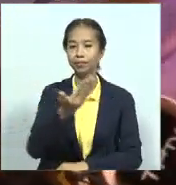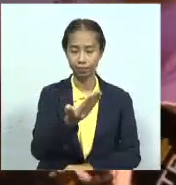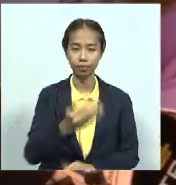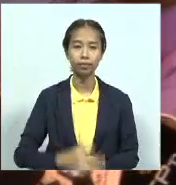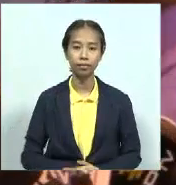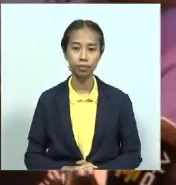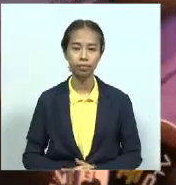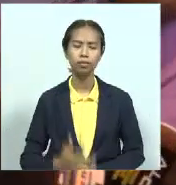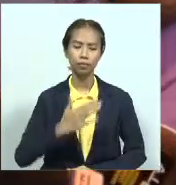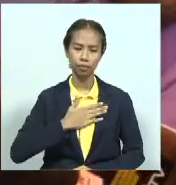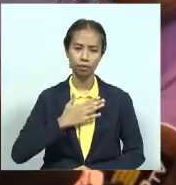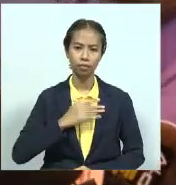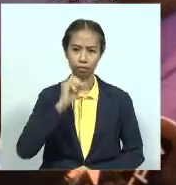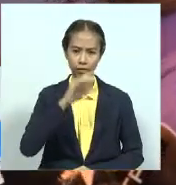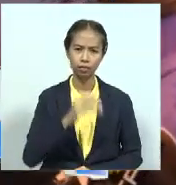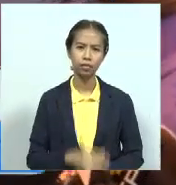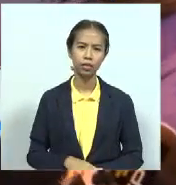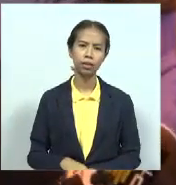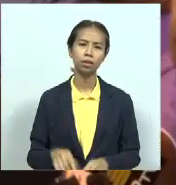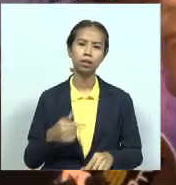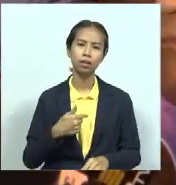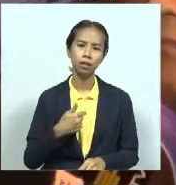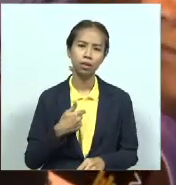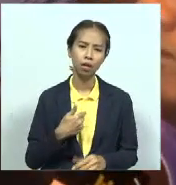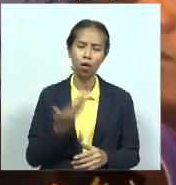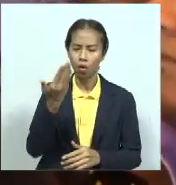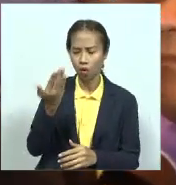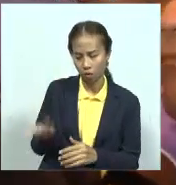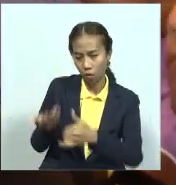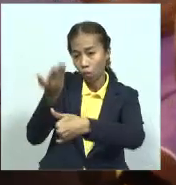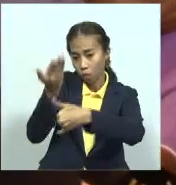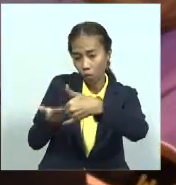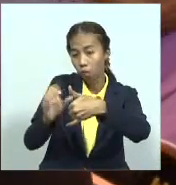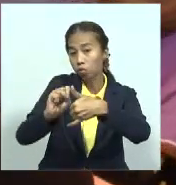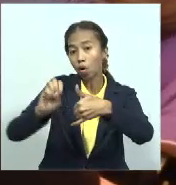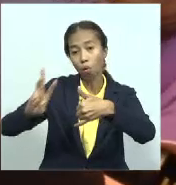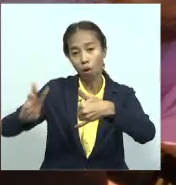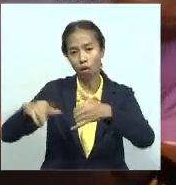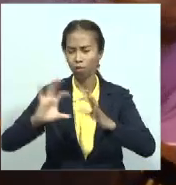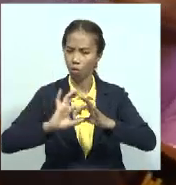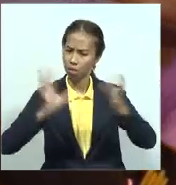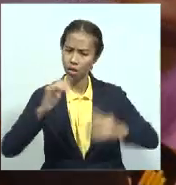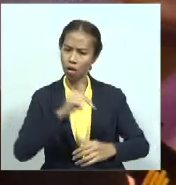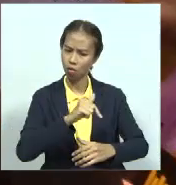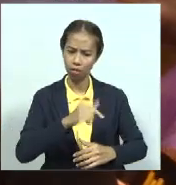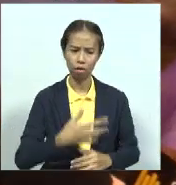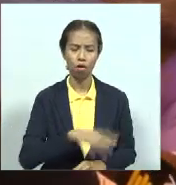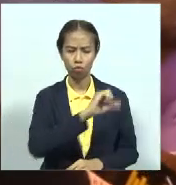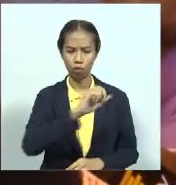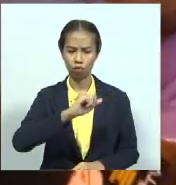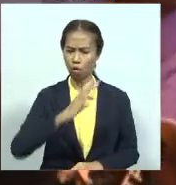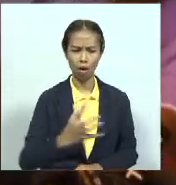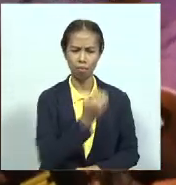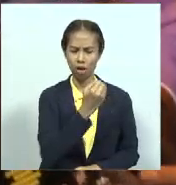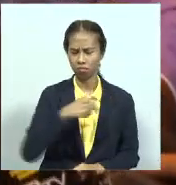ก็อย่างที่ผมเรียนแล้วจะไปชี้แจงทำไมถ้าเป็นเรื่องคุณสมบัติของส.ว.นะฮะมันก็ไม่เกี่ยวไม่มีอำนาจที่จะ